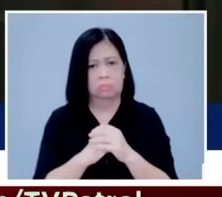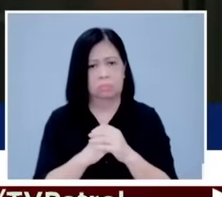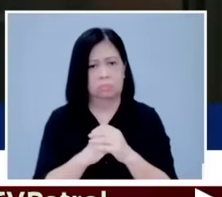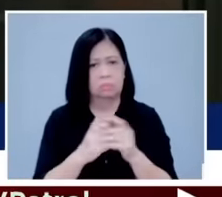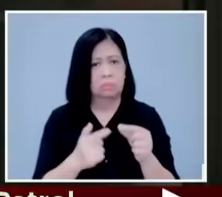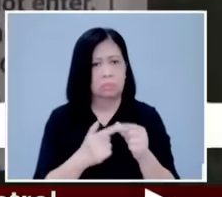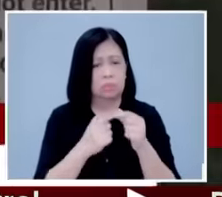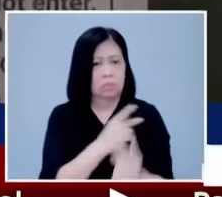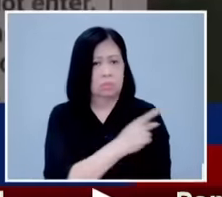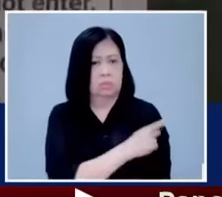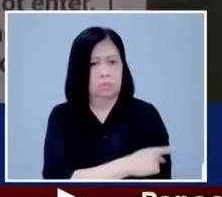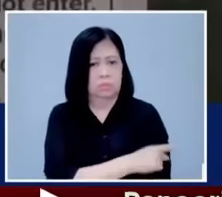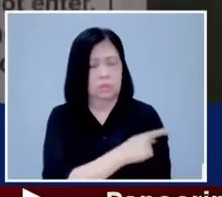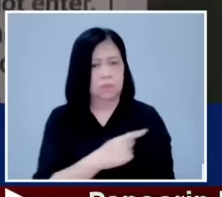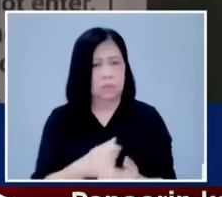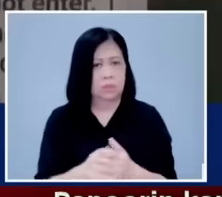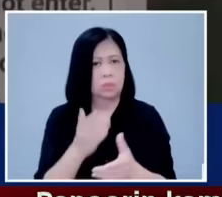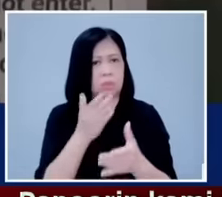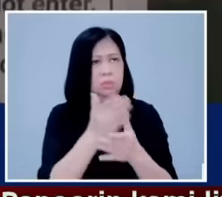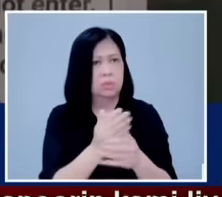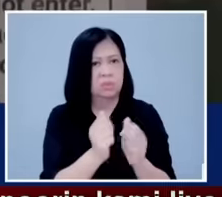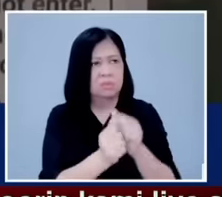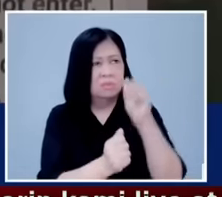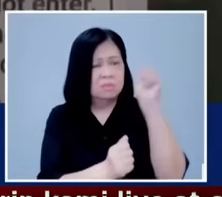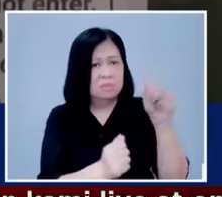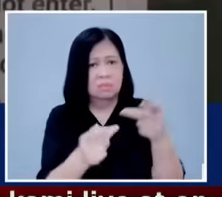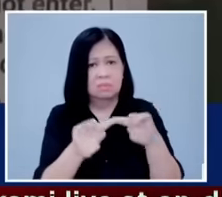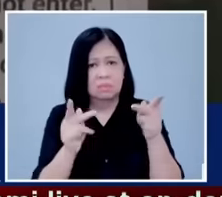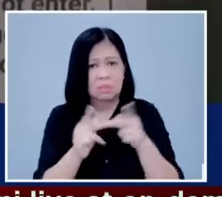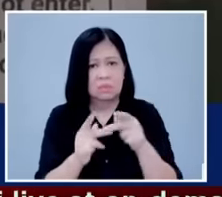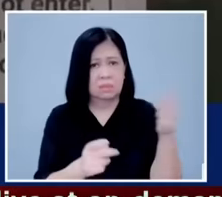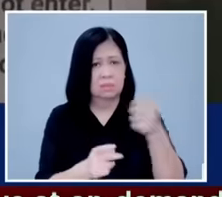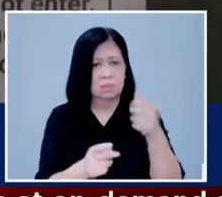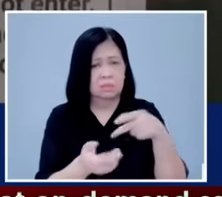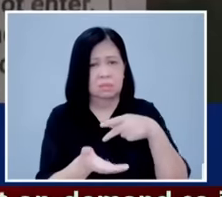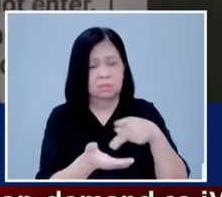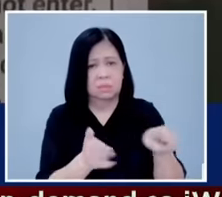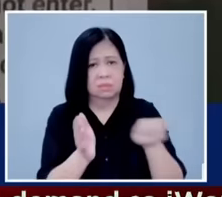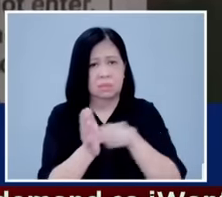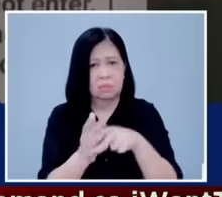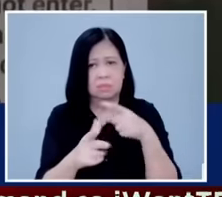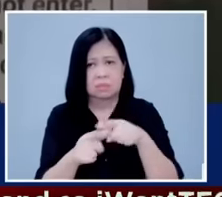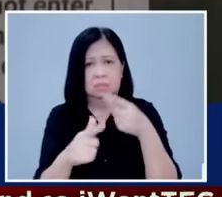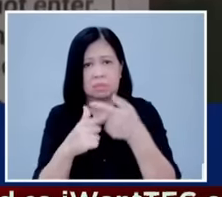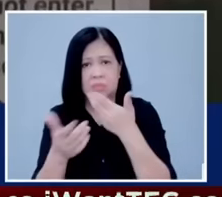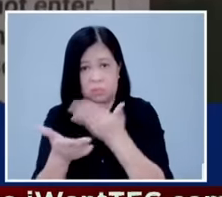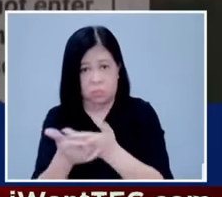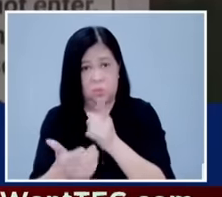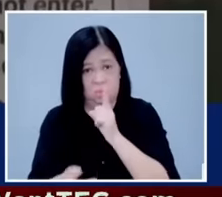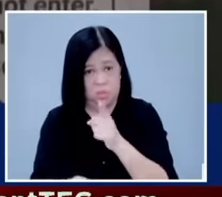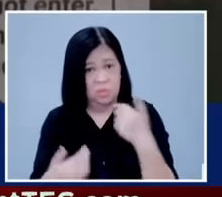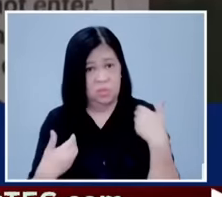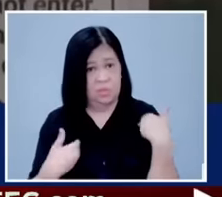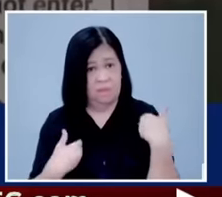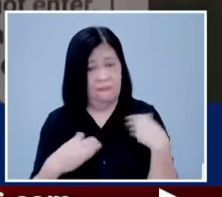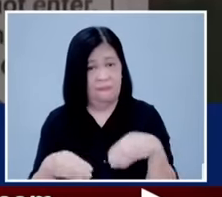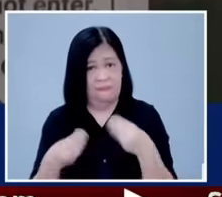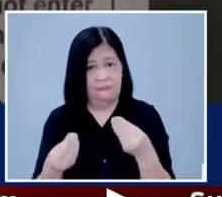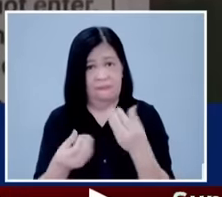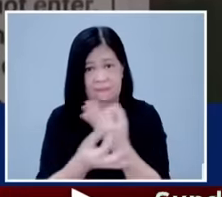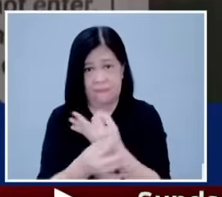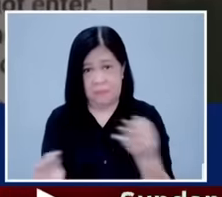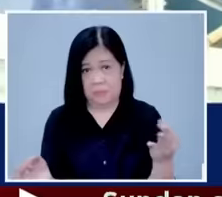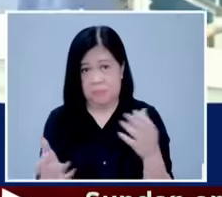yung mga pasyente. Pupunta sila sa ganitong lugar, mamamasahe din sila. Tapos pagdating doon, nakakasigurado ba sila na malilibre sila